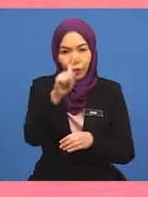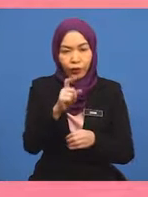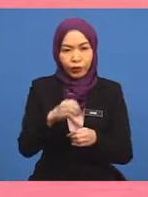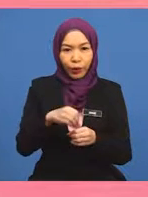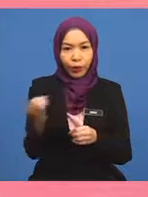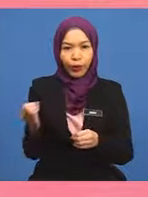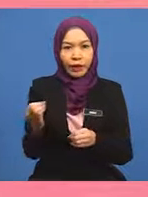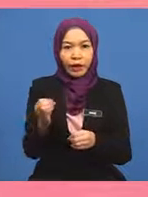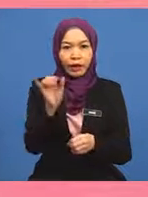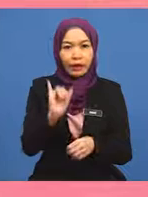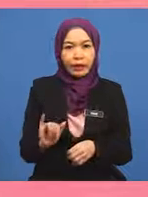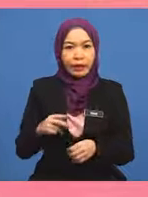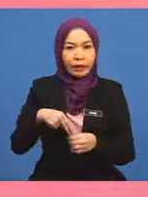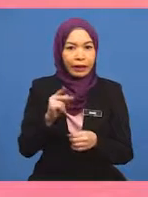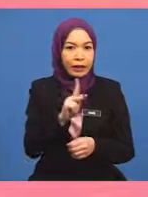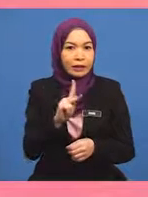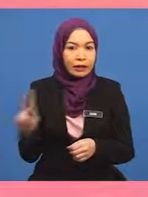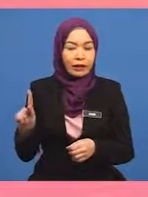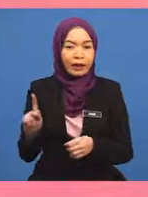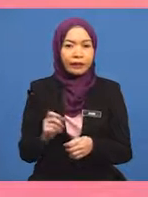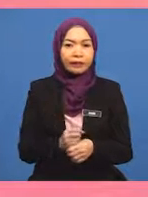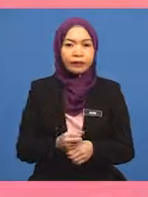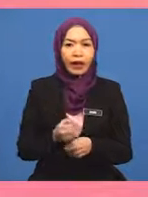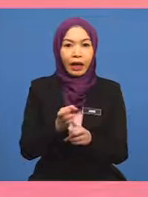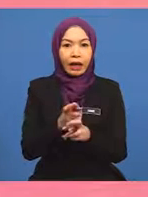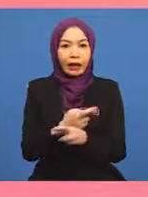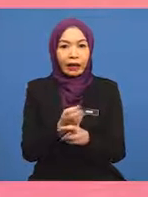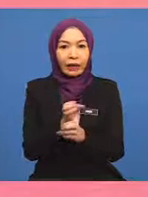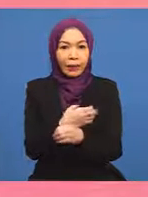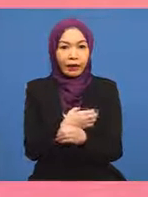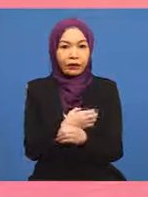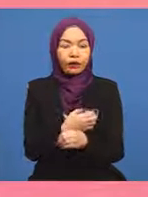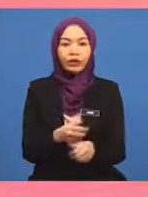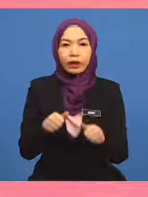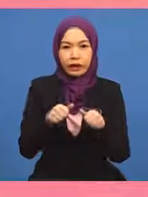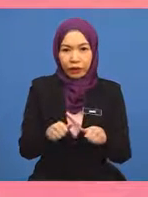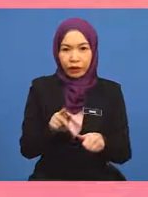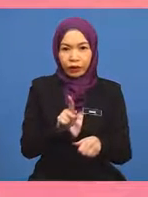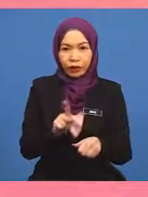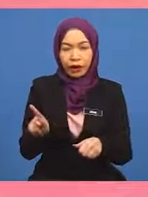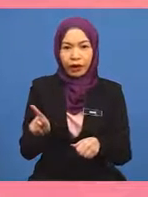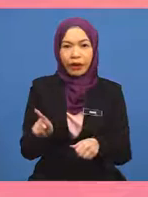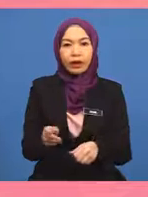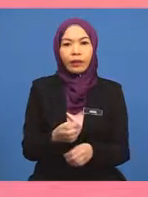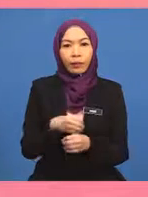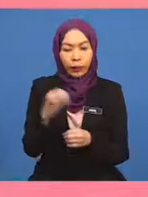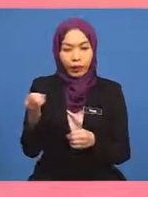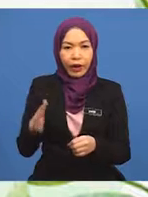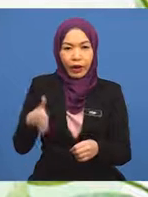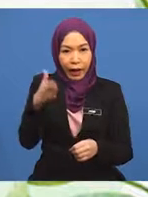dihasilkan. Reka bentuk menentukan bagaimana produk akan